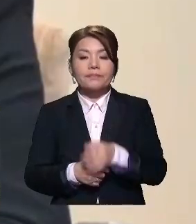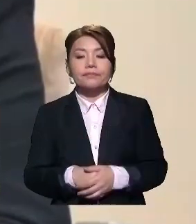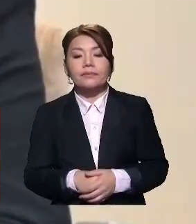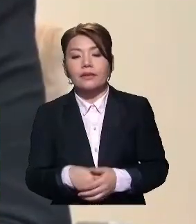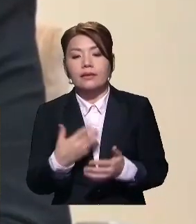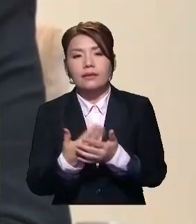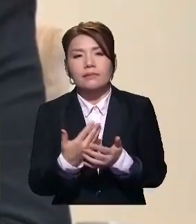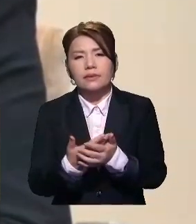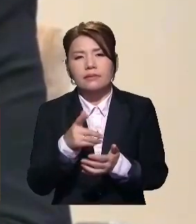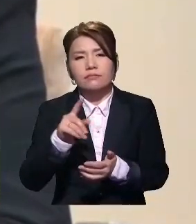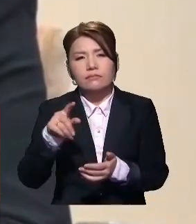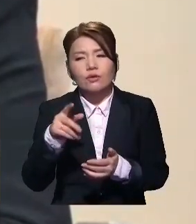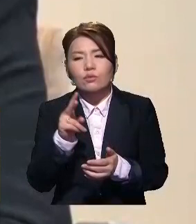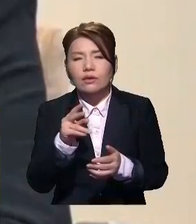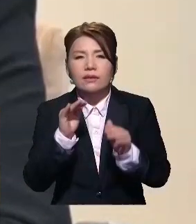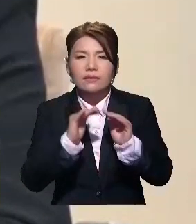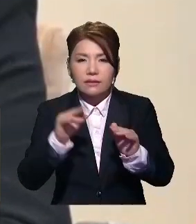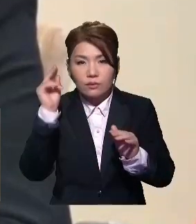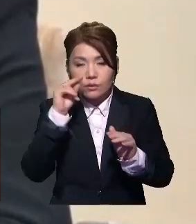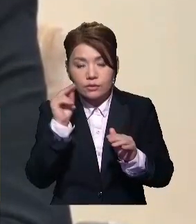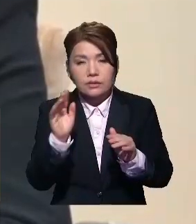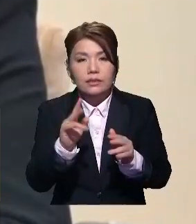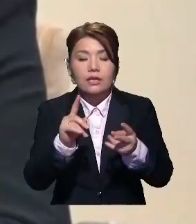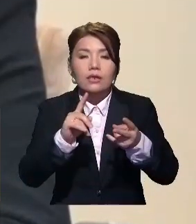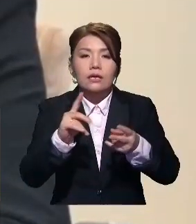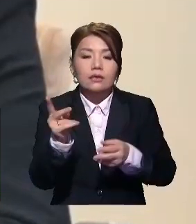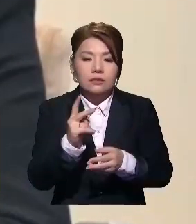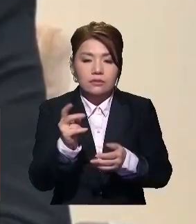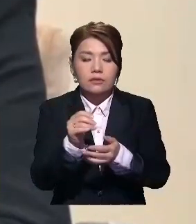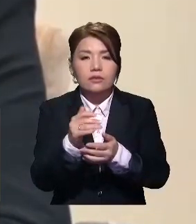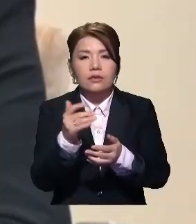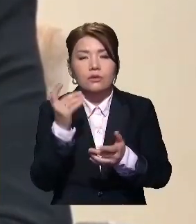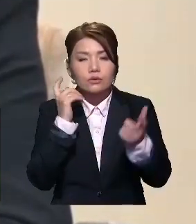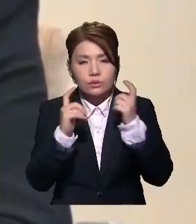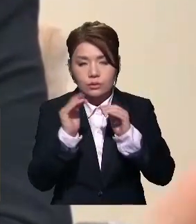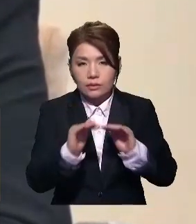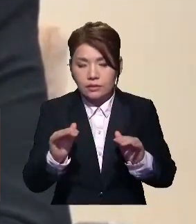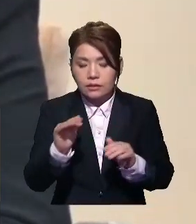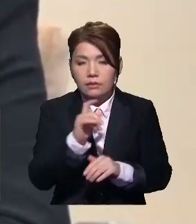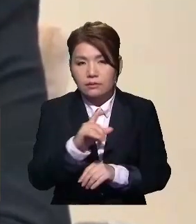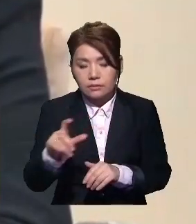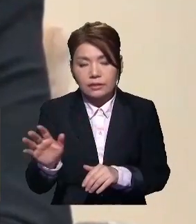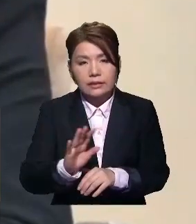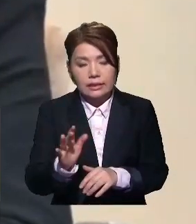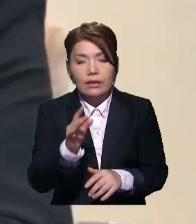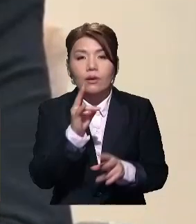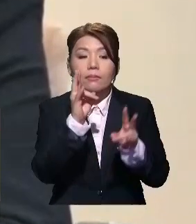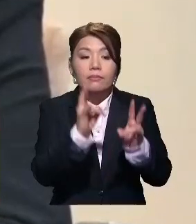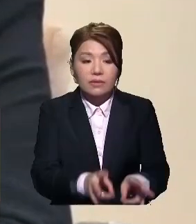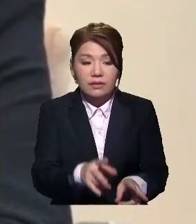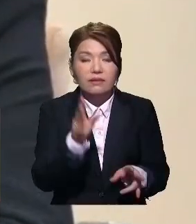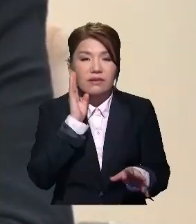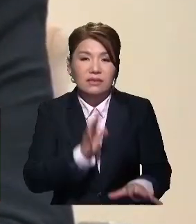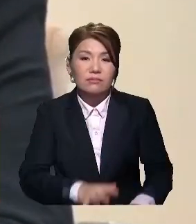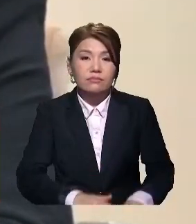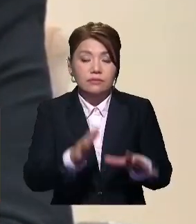Ведомстволар үшін талапкерлер оқушылар емес, екіншісі үшін әлі студенттер емес. Осыған байланысты біз зардап шеккен аймақтардағы